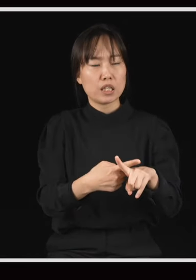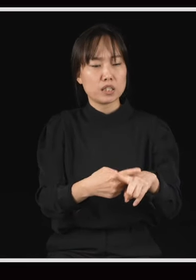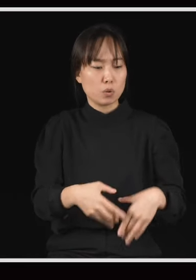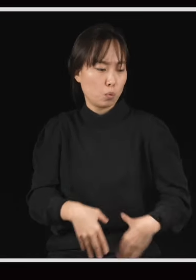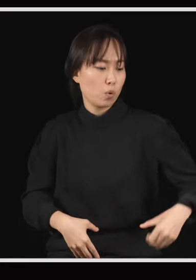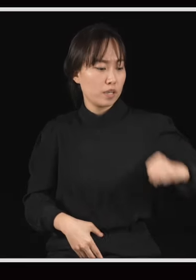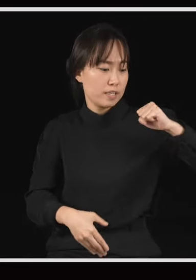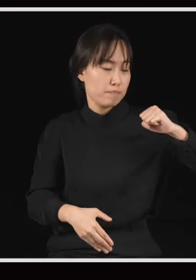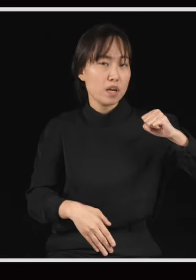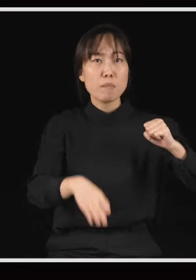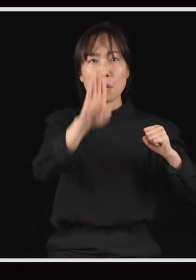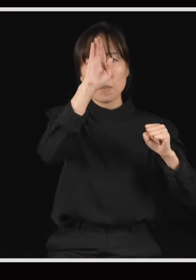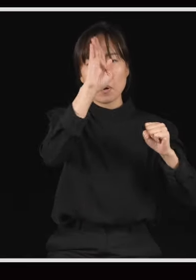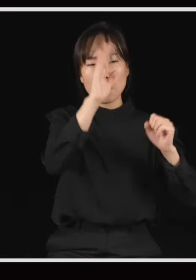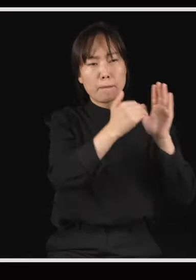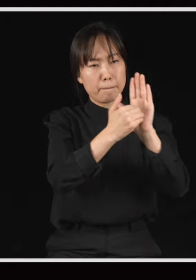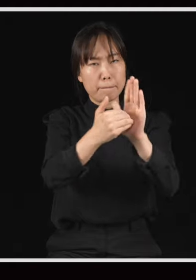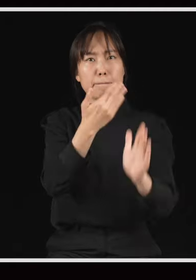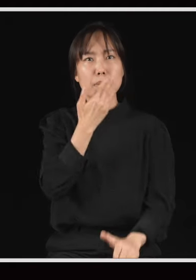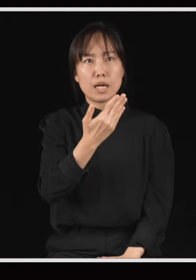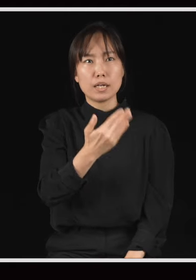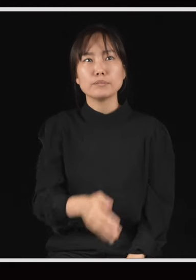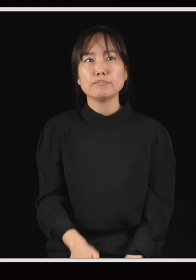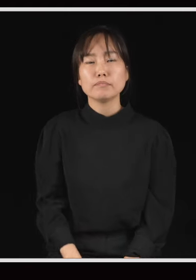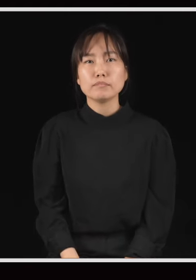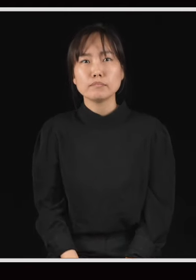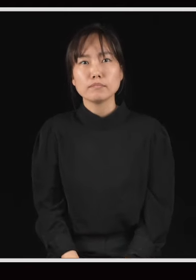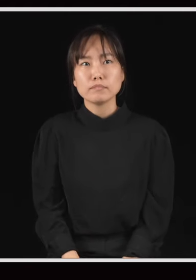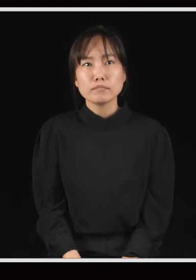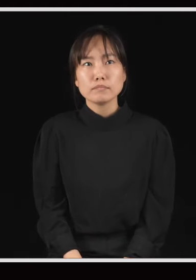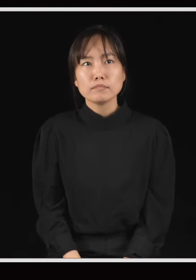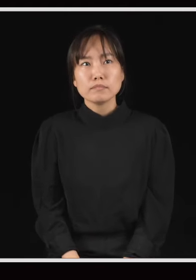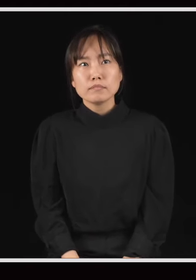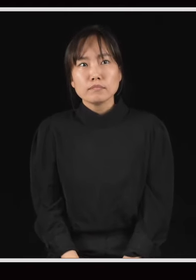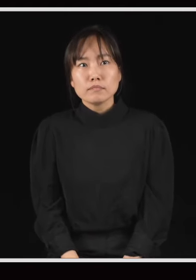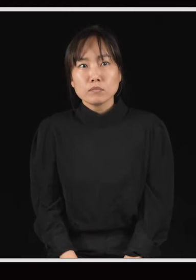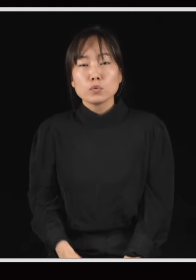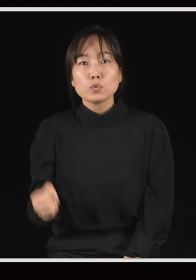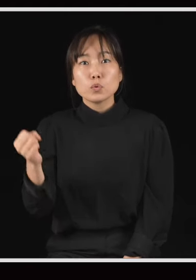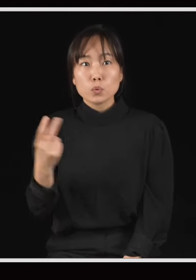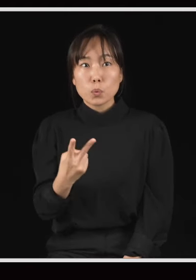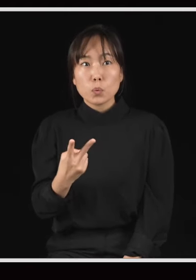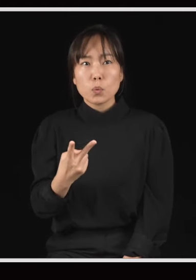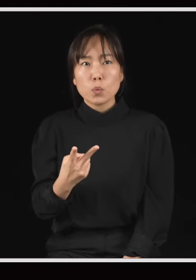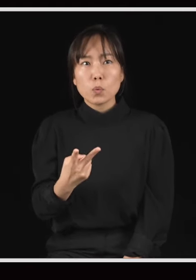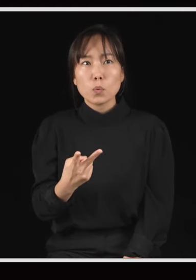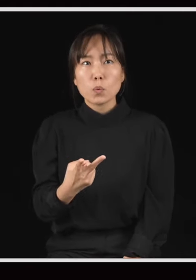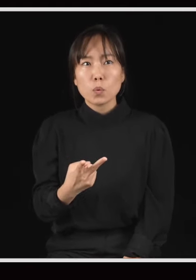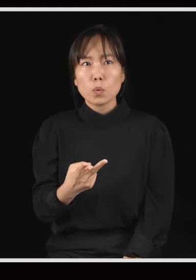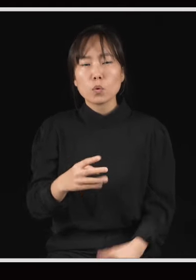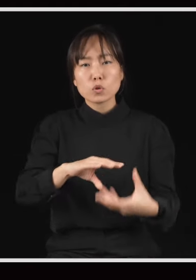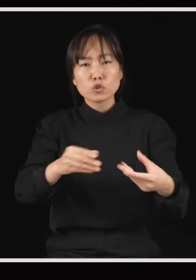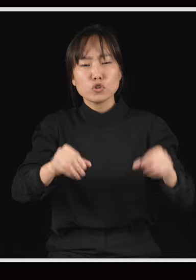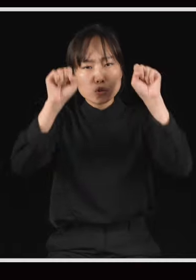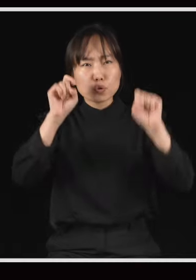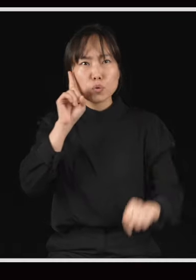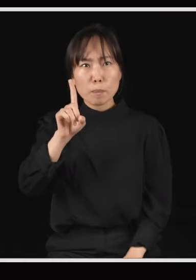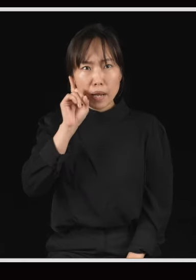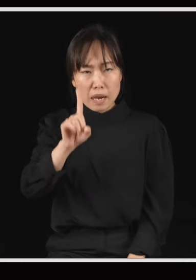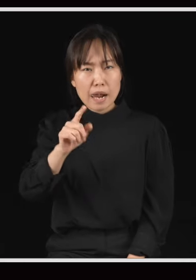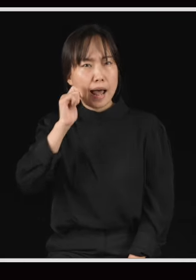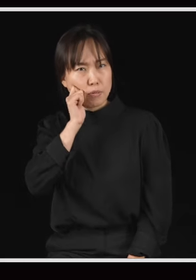만들어도 여기저기 아픈 거를 많이 예방할 수 있습니다. 자, 또 많이 듣는 질문 중에 하나가 근력 운동 매일 하지